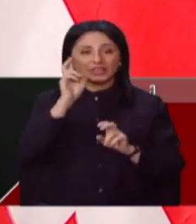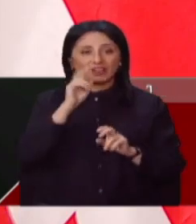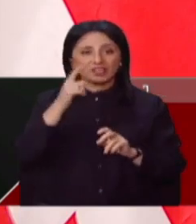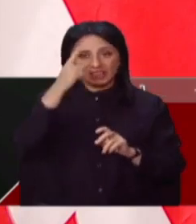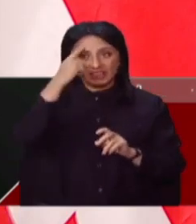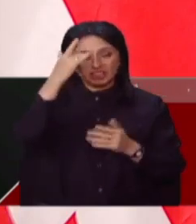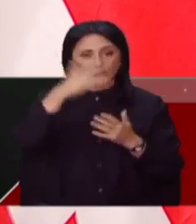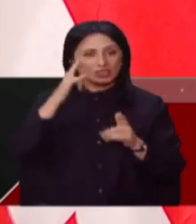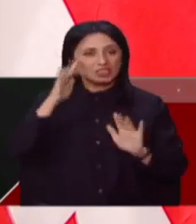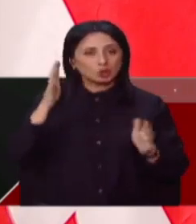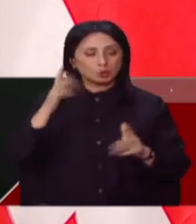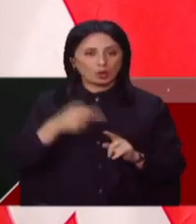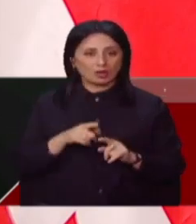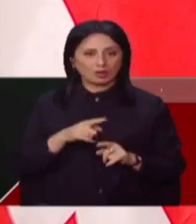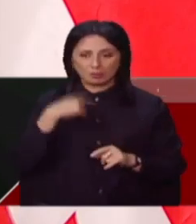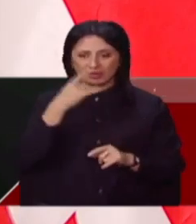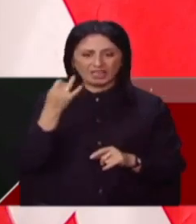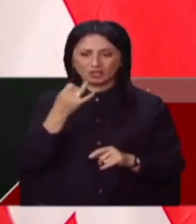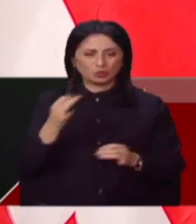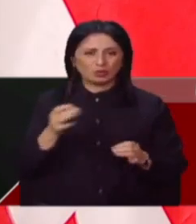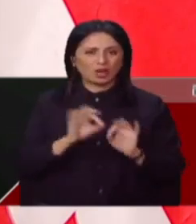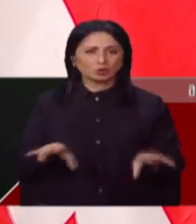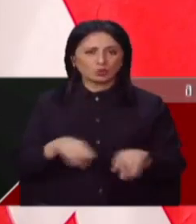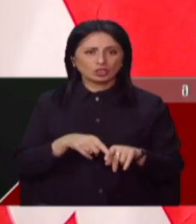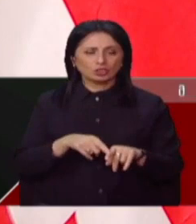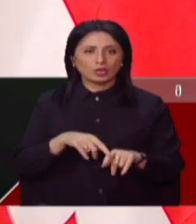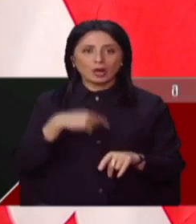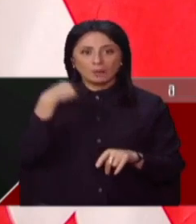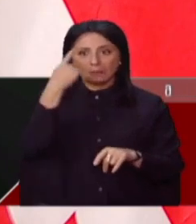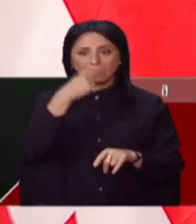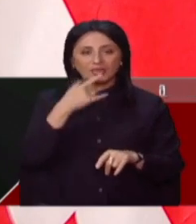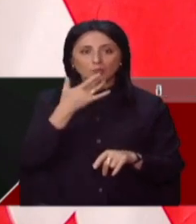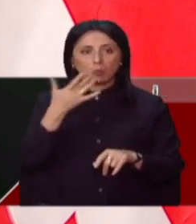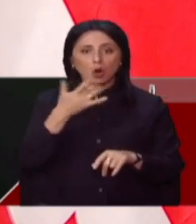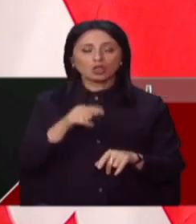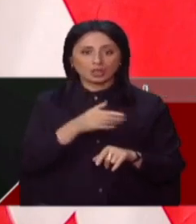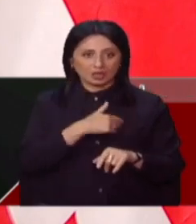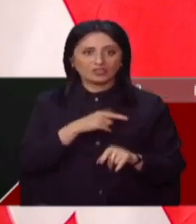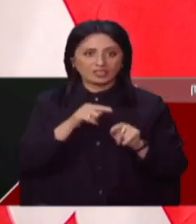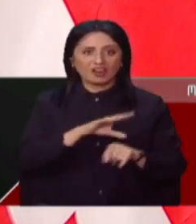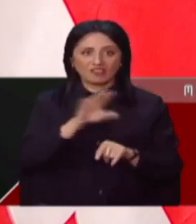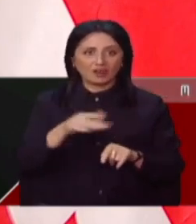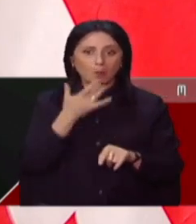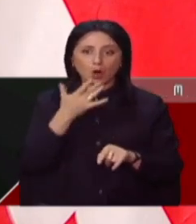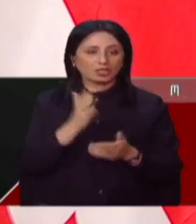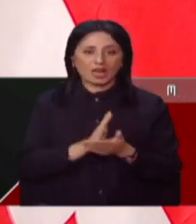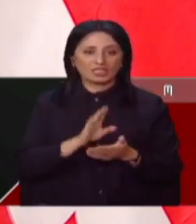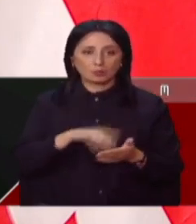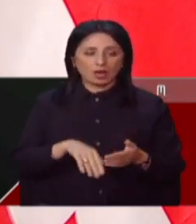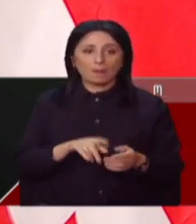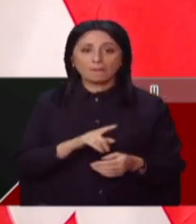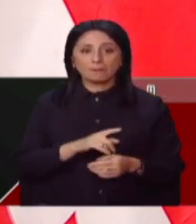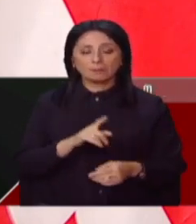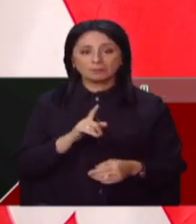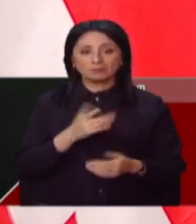თავის შინაარსით სისულელია, პირად ინტერესები არაფერშუაში. ყველა პოლიტიკოსის პირადი ინტერესია, რომ მოვიდეს ხელისუფლებაში. მაგის გარშე პოლიტიკოსი არ არსებობს. ხო